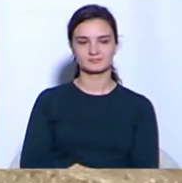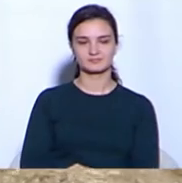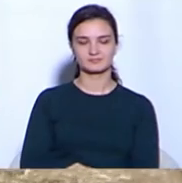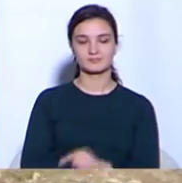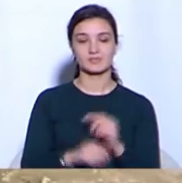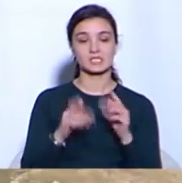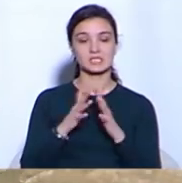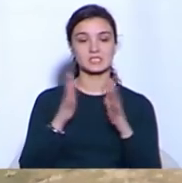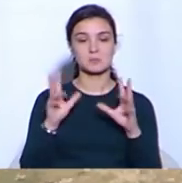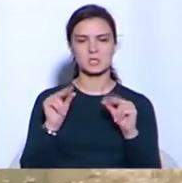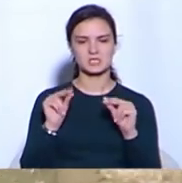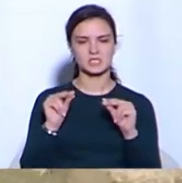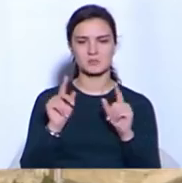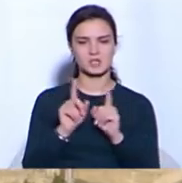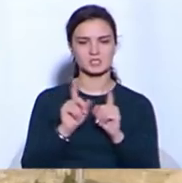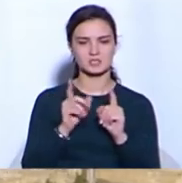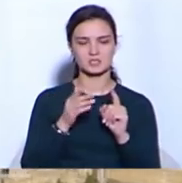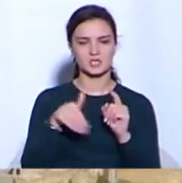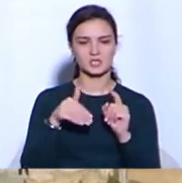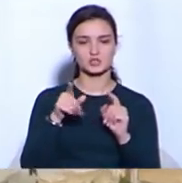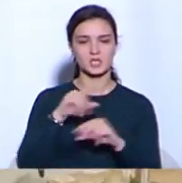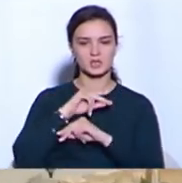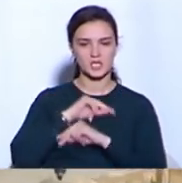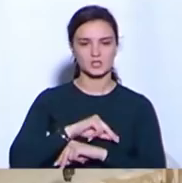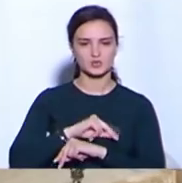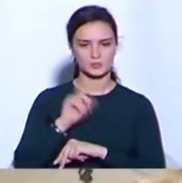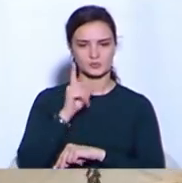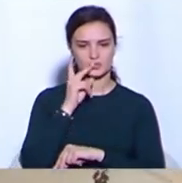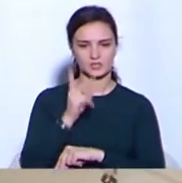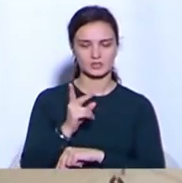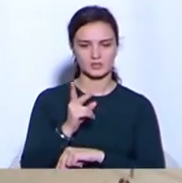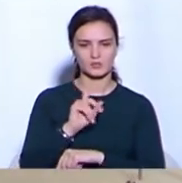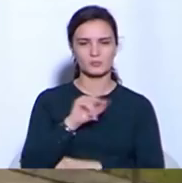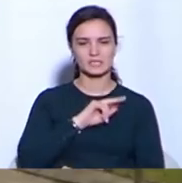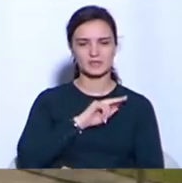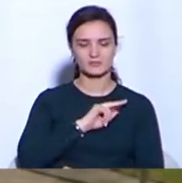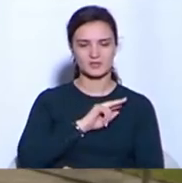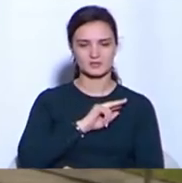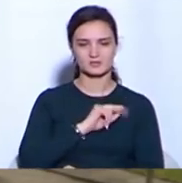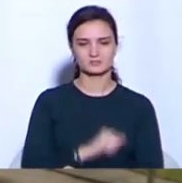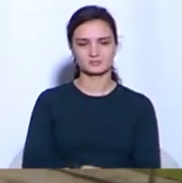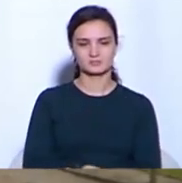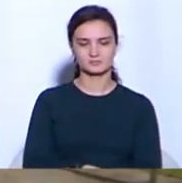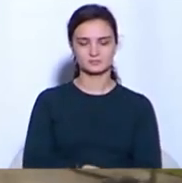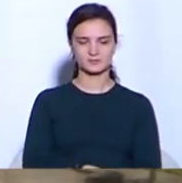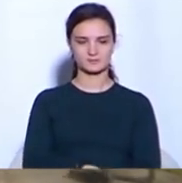იმაზე დიდი ბედნიერება არაფერია, შენ აღშრობს ხედავ, რო გიყვარს ის.